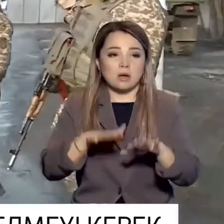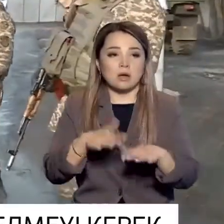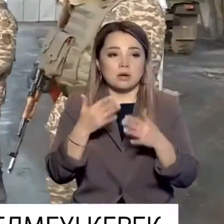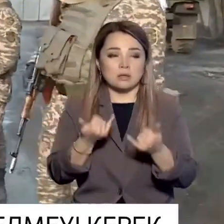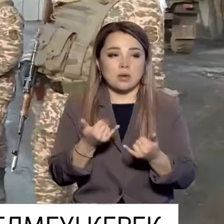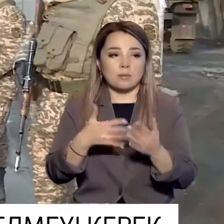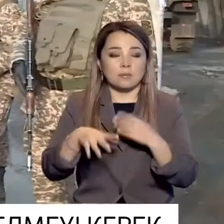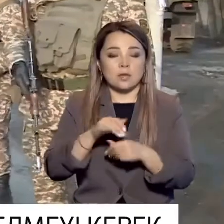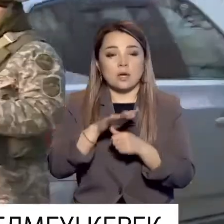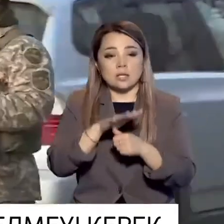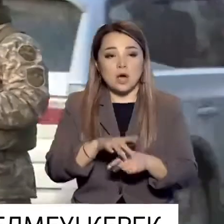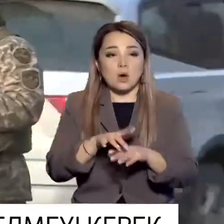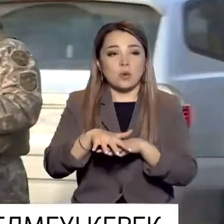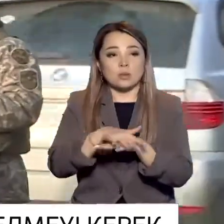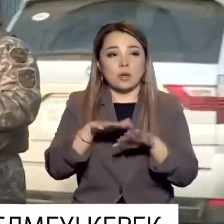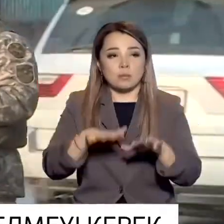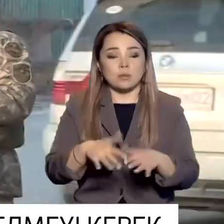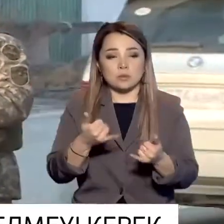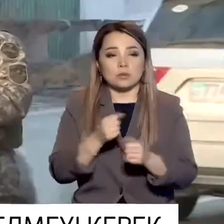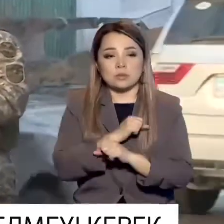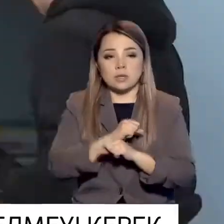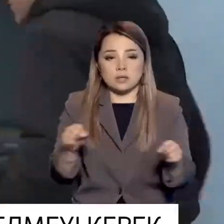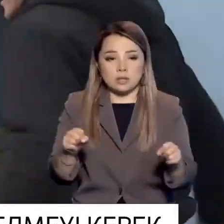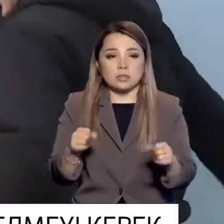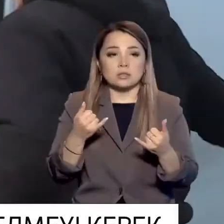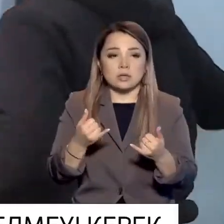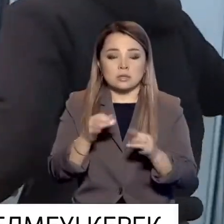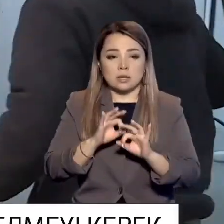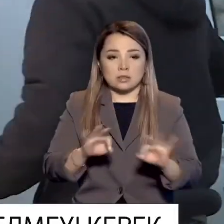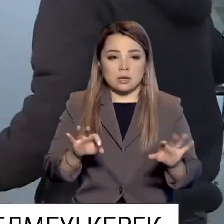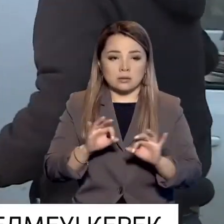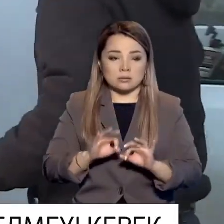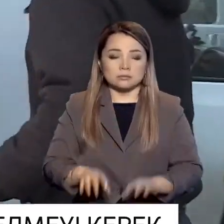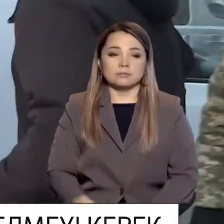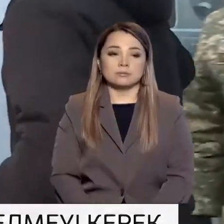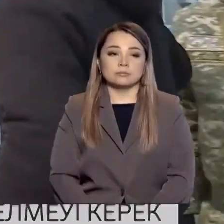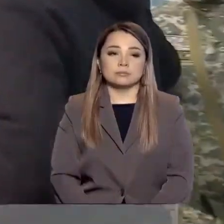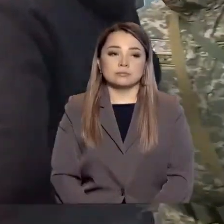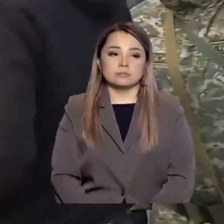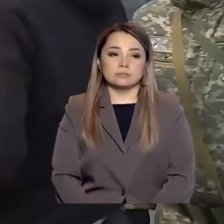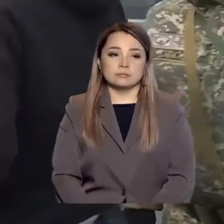күштік құрылымдардың беделіне нұқсан келтірмеуі тиіс. Нысаналы ығыл ұлттық арна.